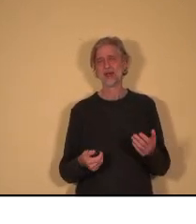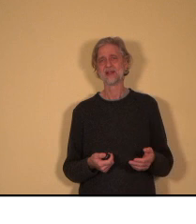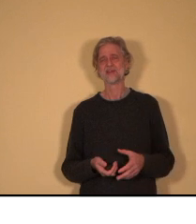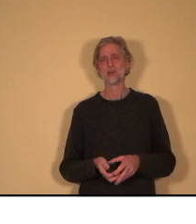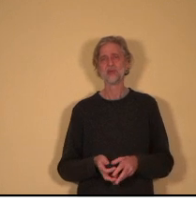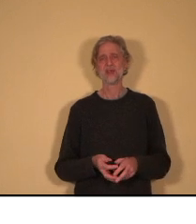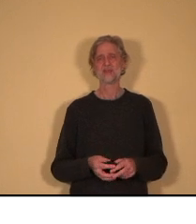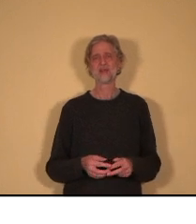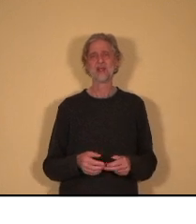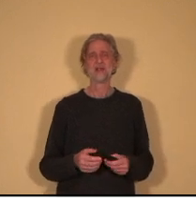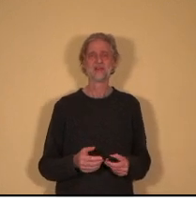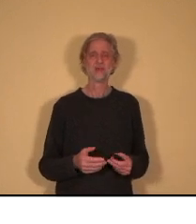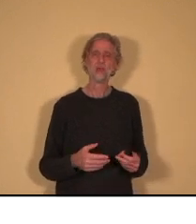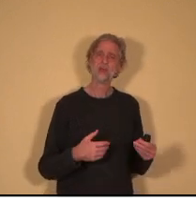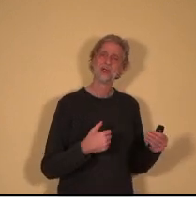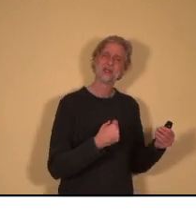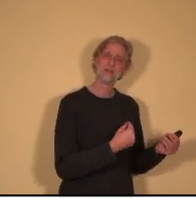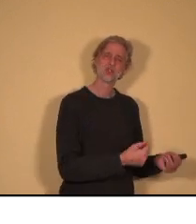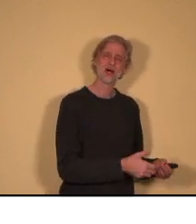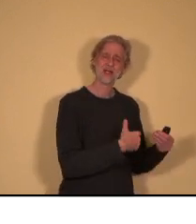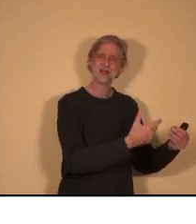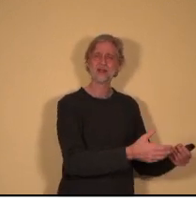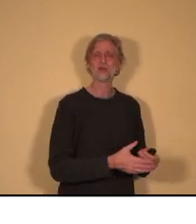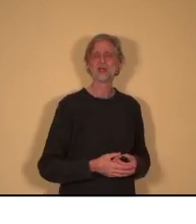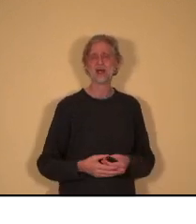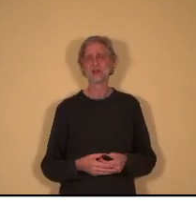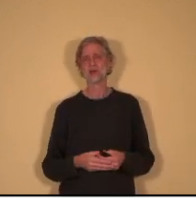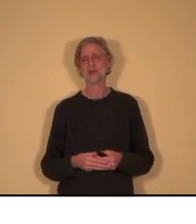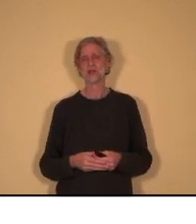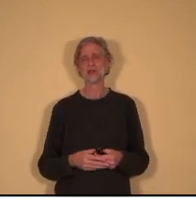in Relation setzen zu dem Schaden,